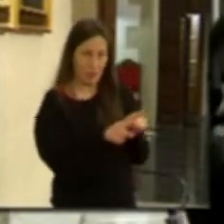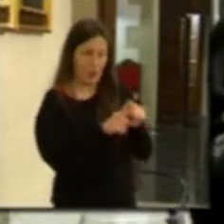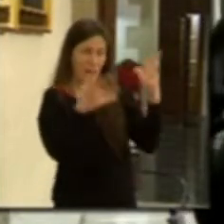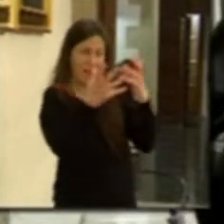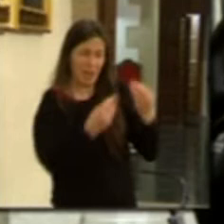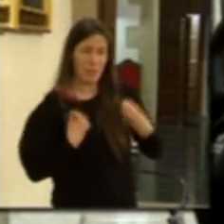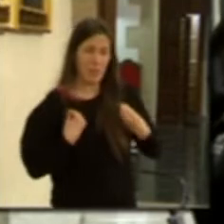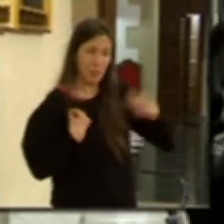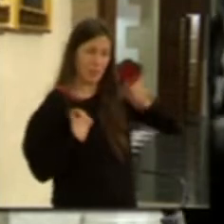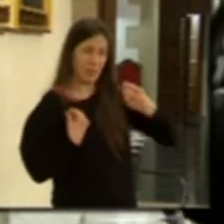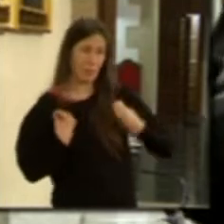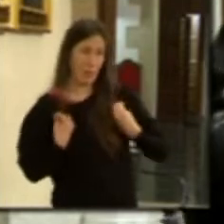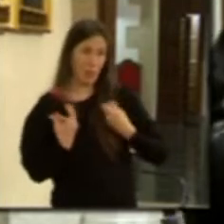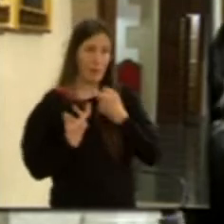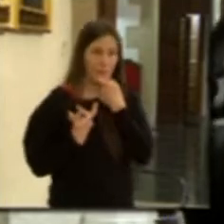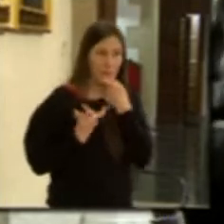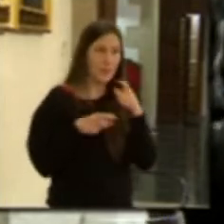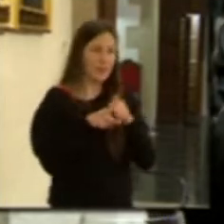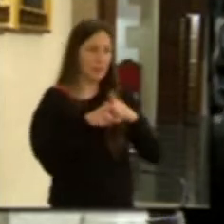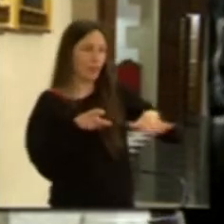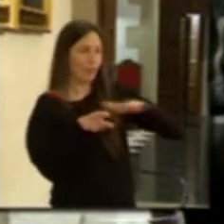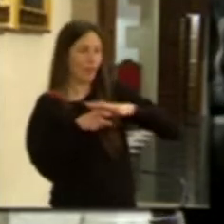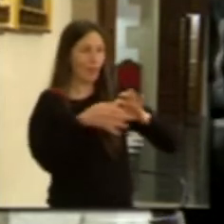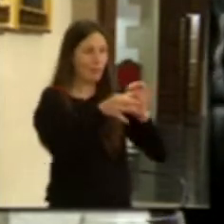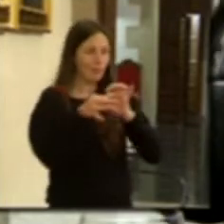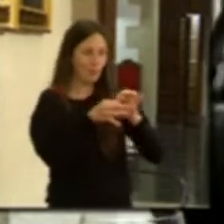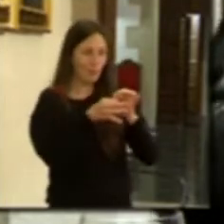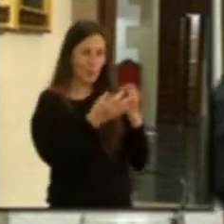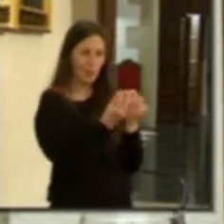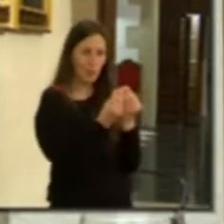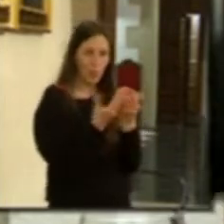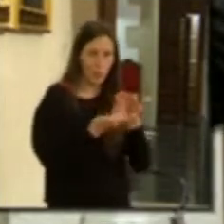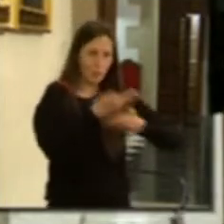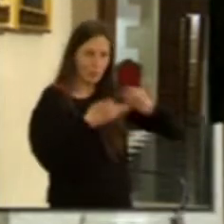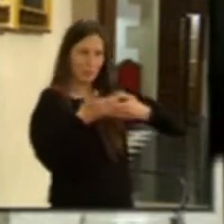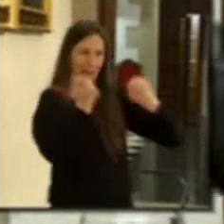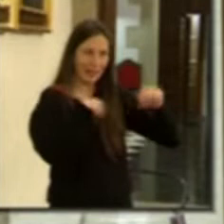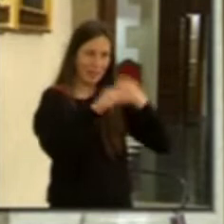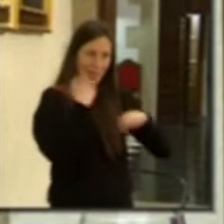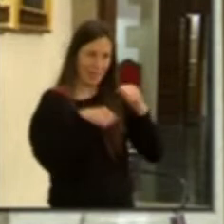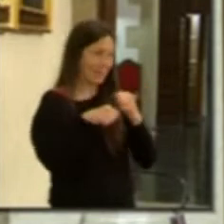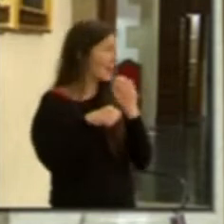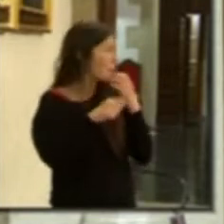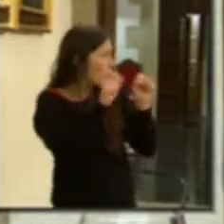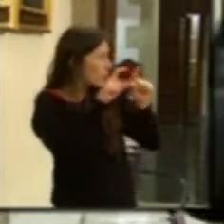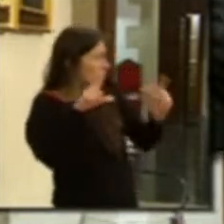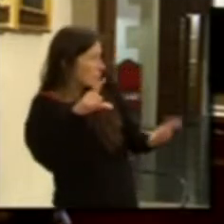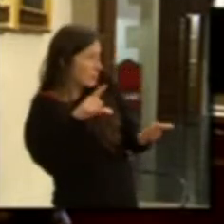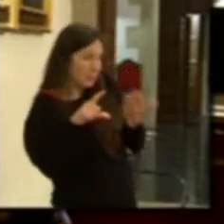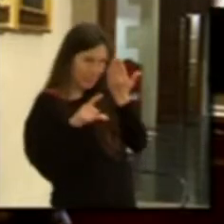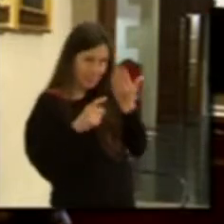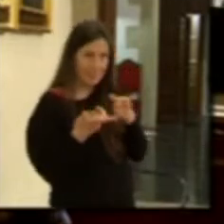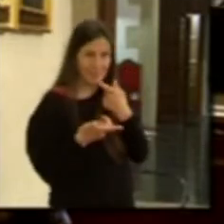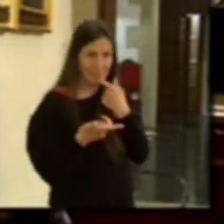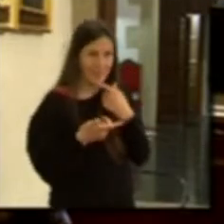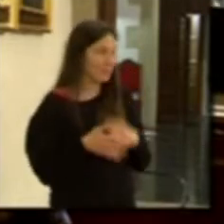que la gent desitja fer en un lloc determinat i l'activitat d'aquesta gent en un lloc determinat. Si fem un zoom i ens acostem una